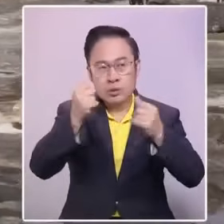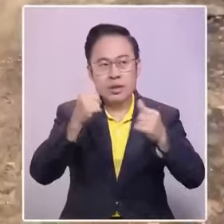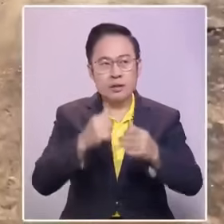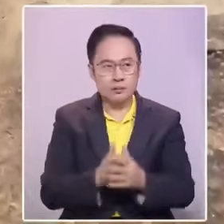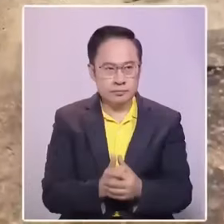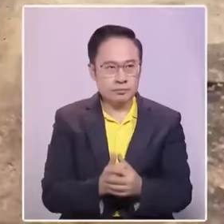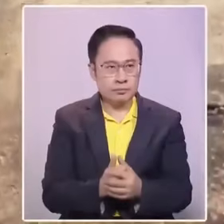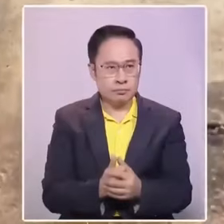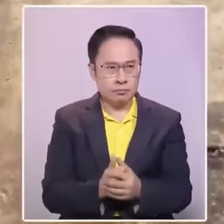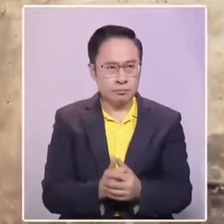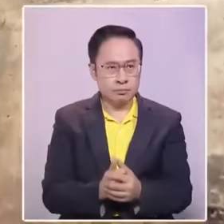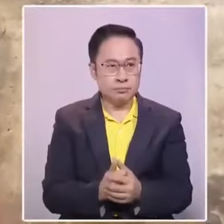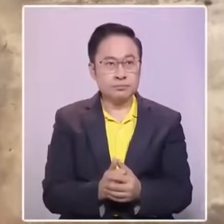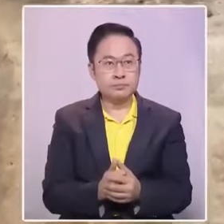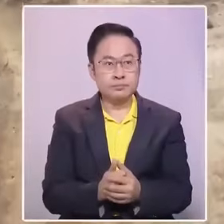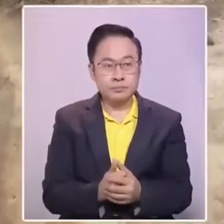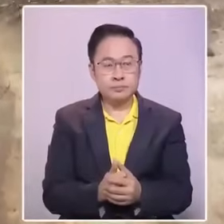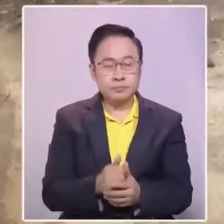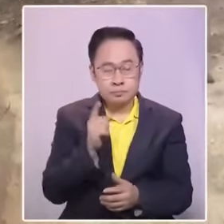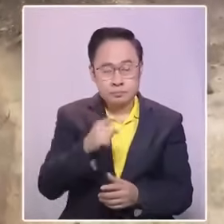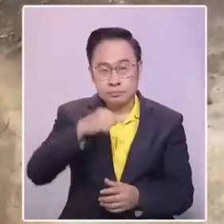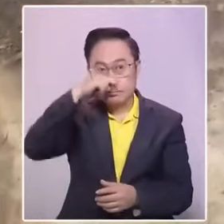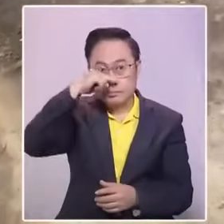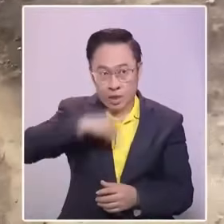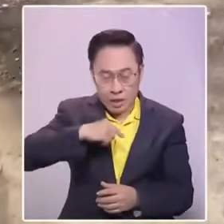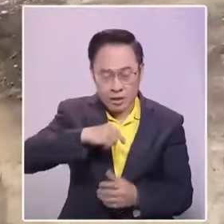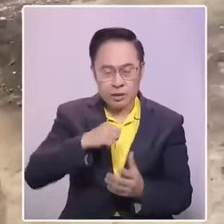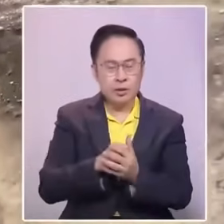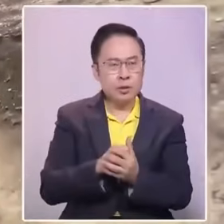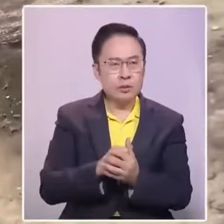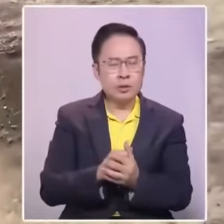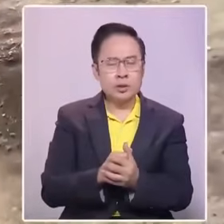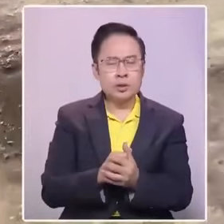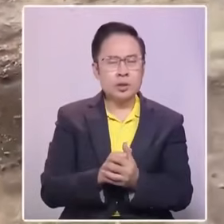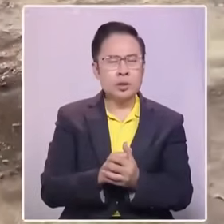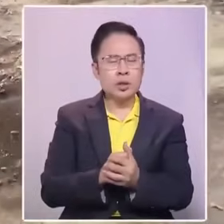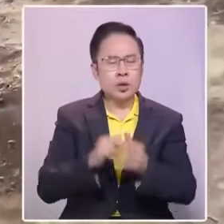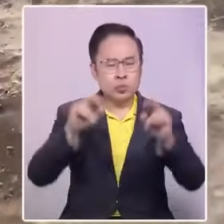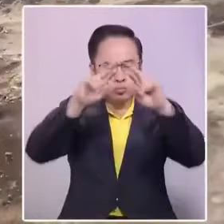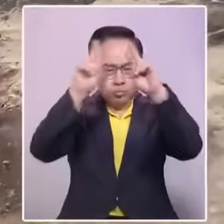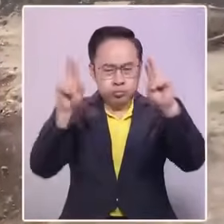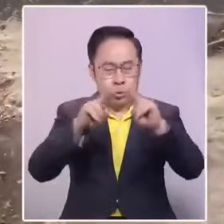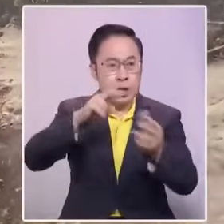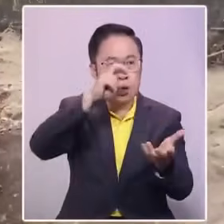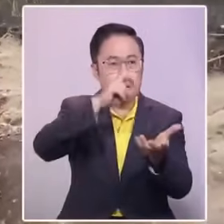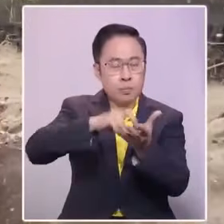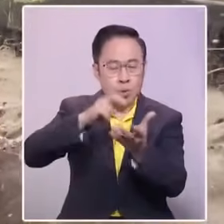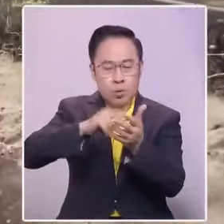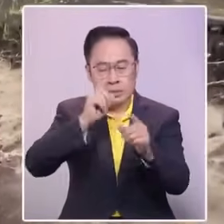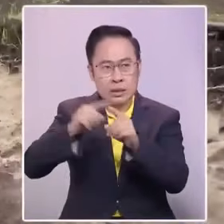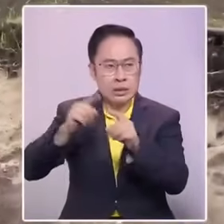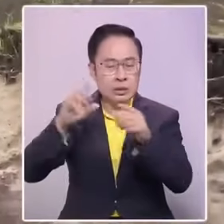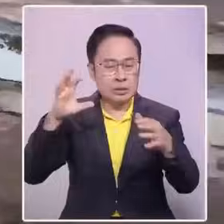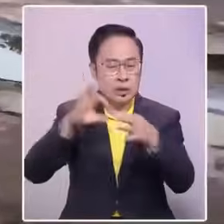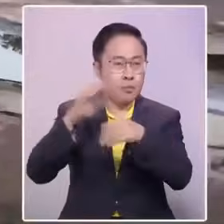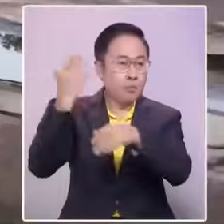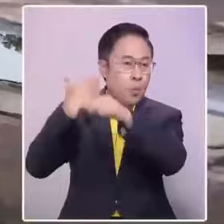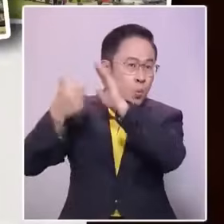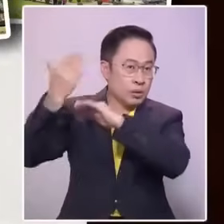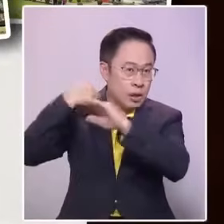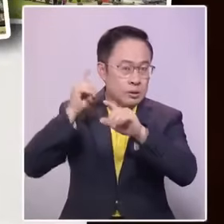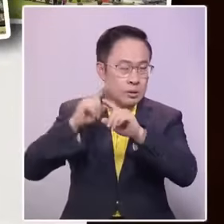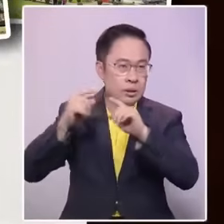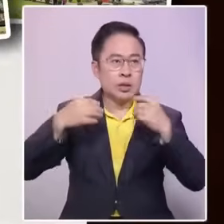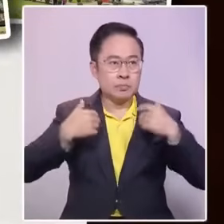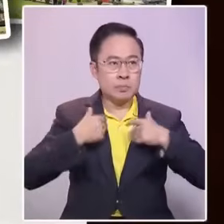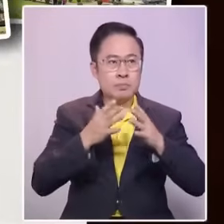ด้วยคือนอกจากที่นี่แล้วจริงๆในไทยเราเองเนี่ยมีแหล่งเรียนรู้ทางประวัติศาสตร์ที่น่าสนใจอีกมากมายหลายแห่งเพราะฉะนั้นก็เตรียม